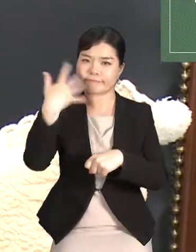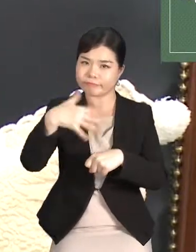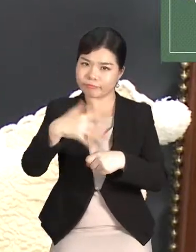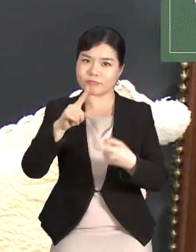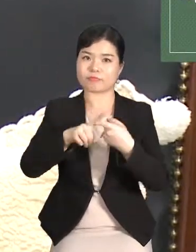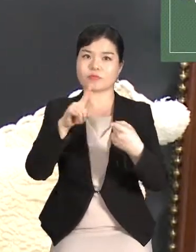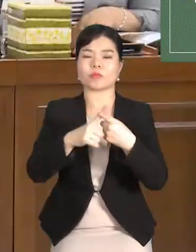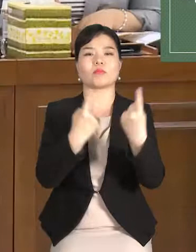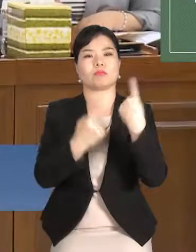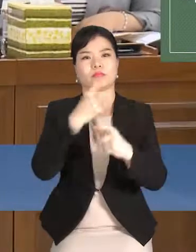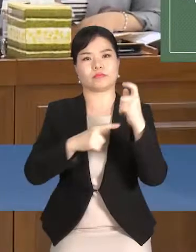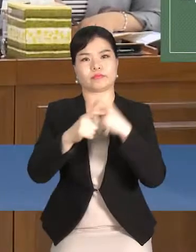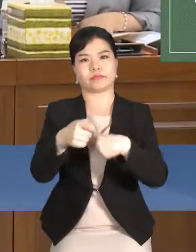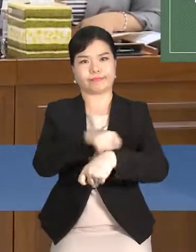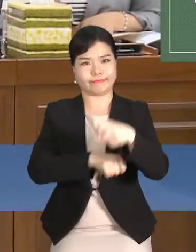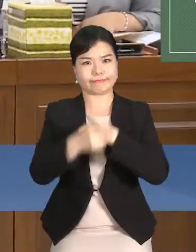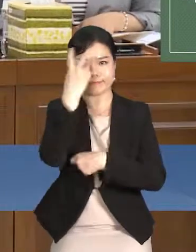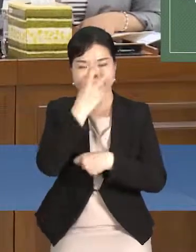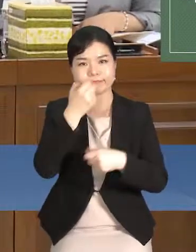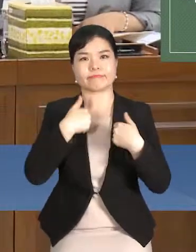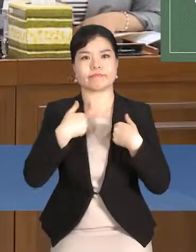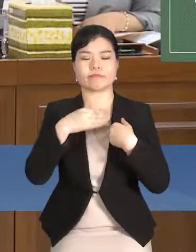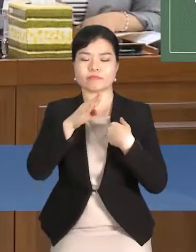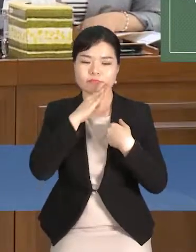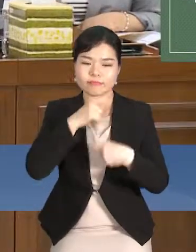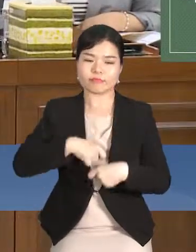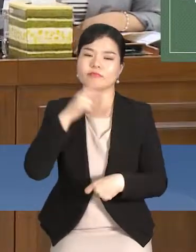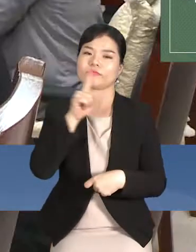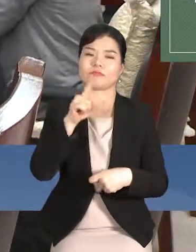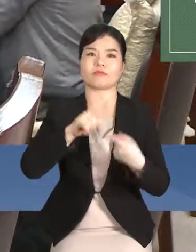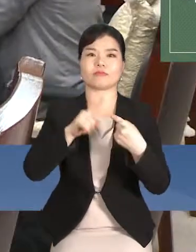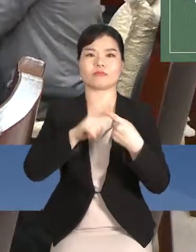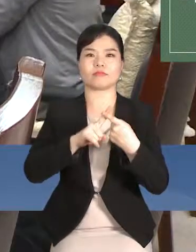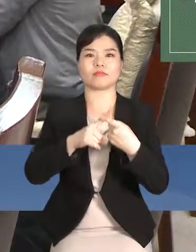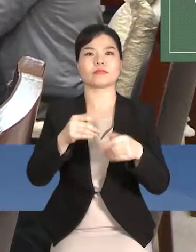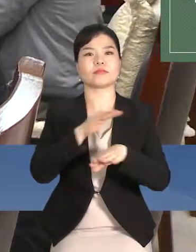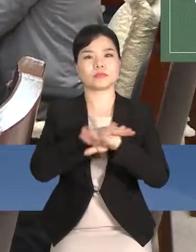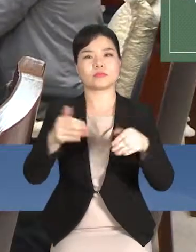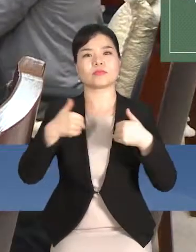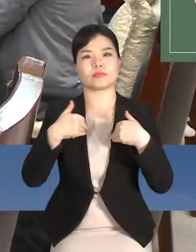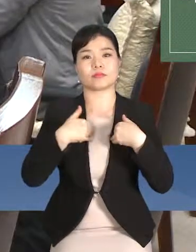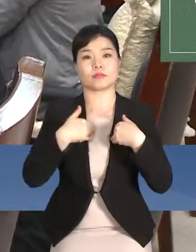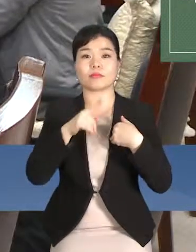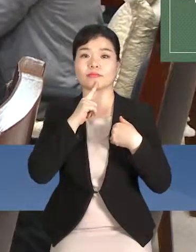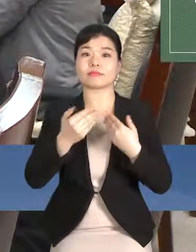대해 보다 적극적인 수사를 통해 진실을 규명해야 한다는 의견을 피력했습니다.